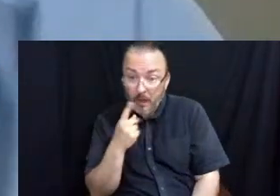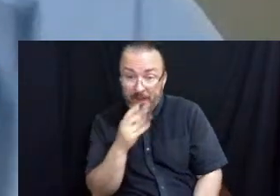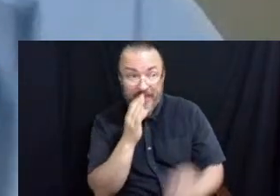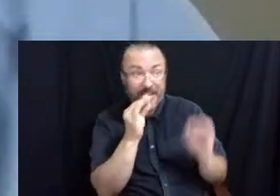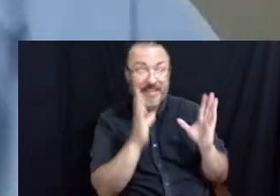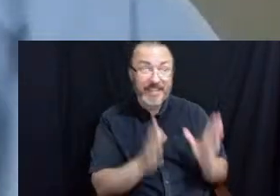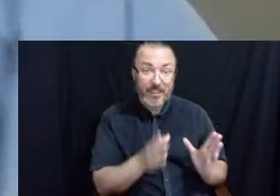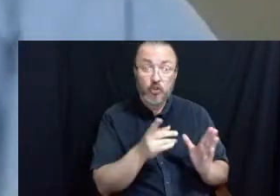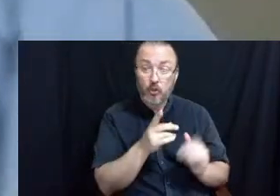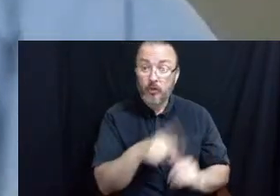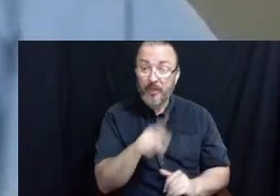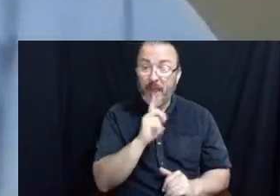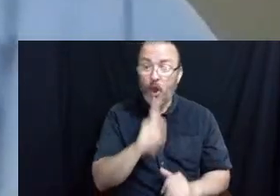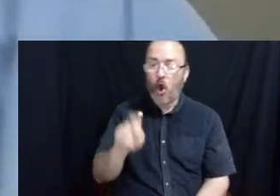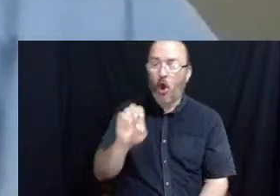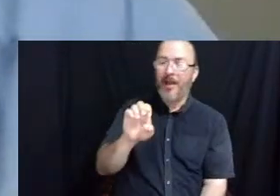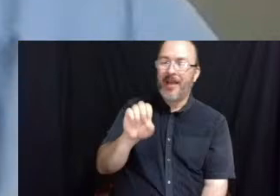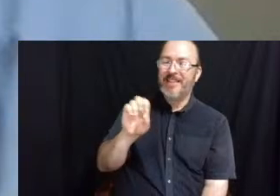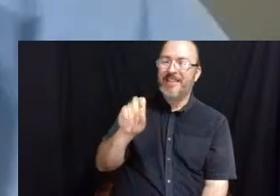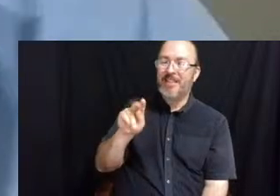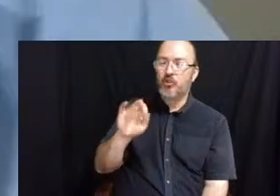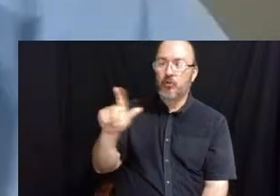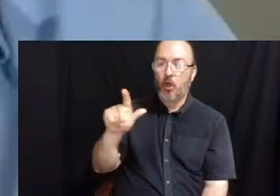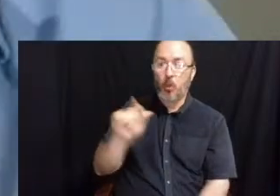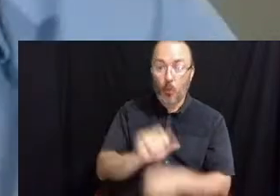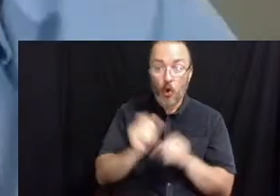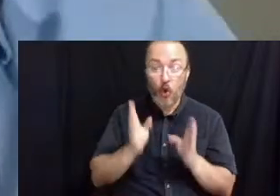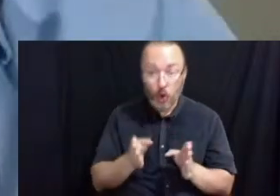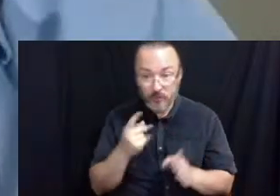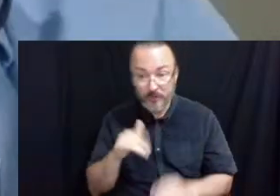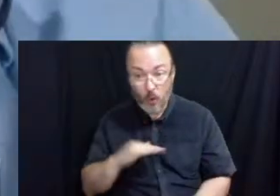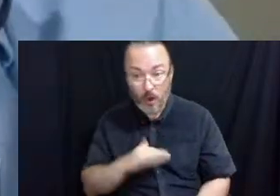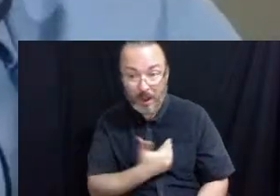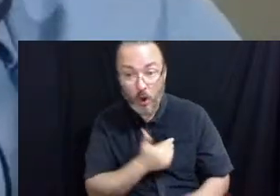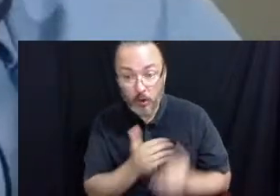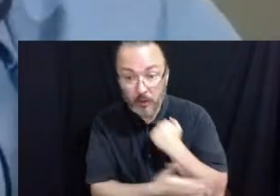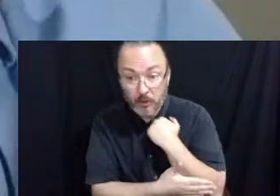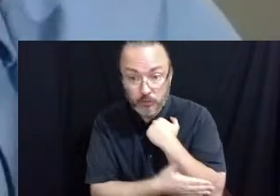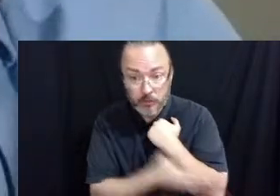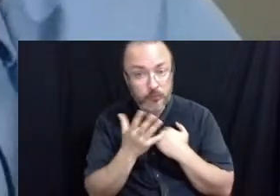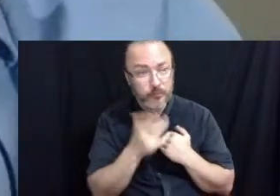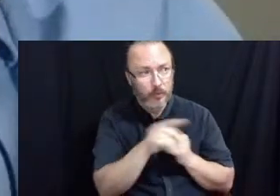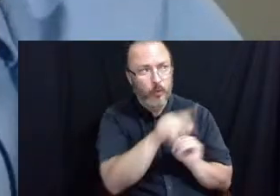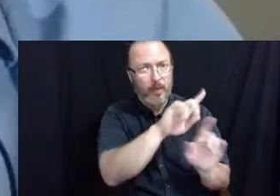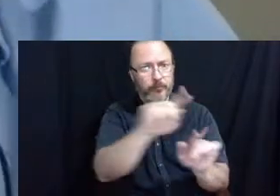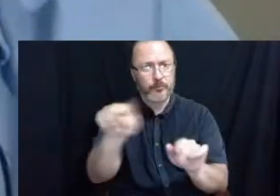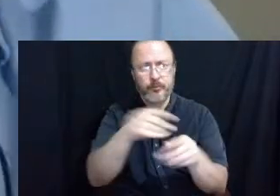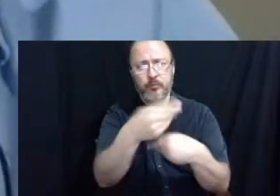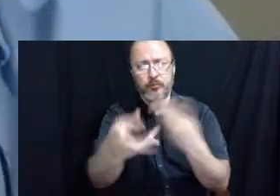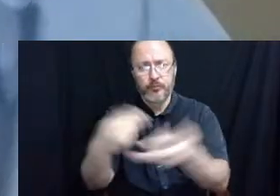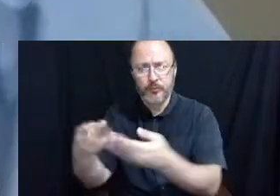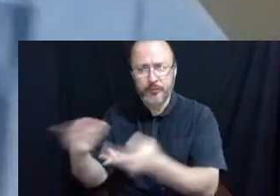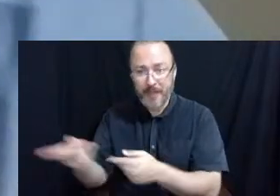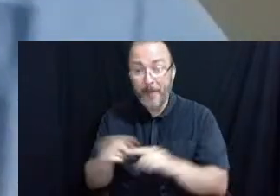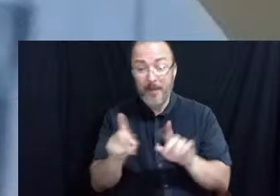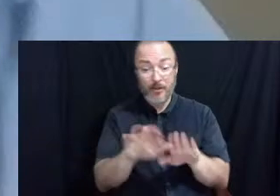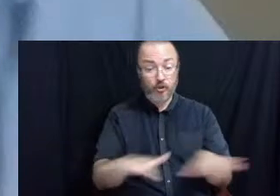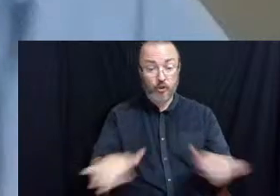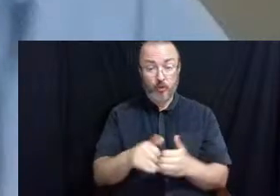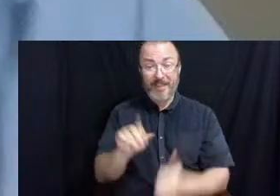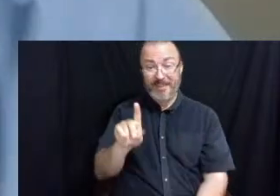Les enseignants ont beaucoup collaboré et participé à notre action. Nous sommes aperçus que les enfants handicapés,